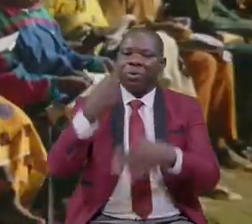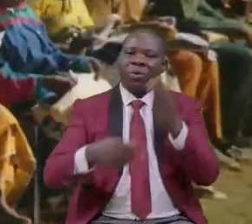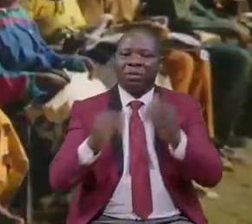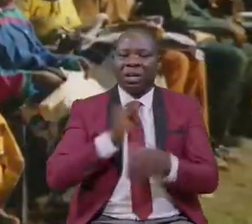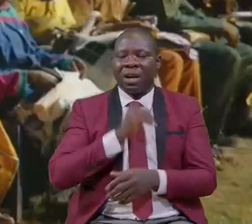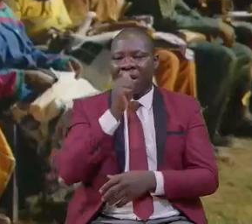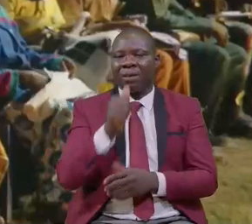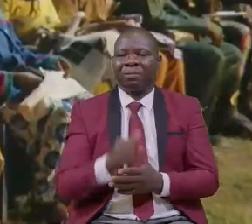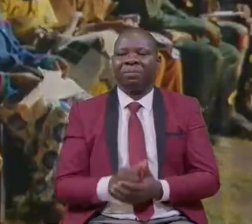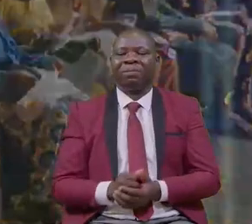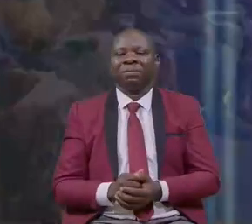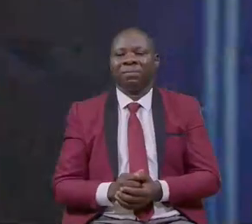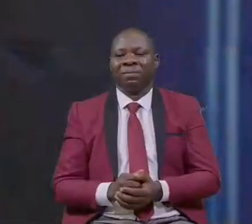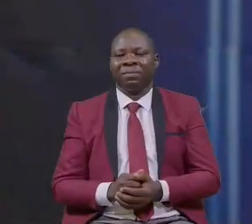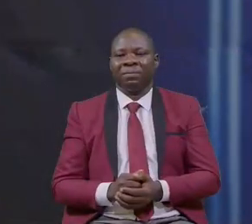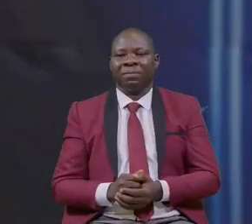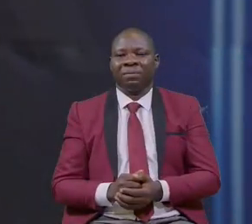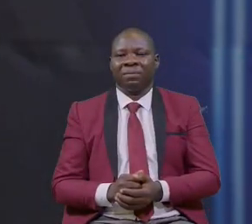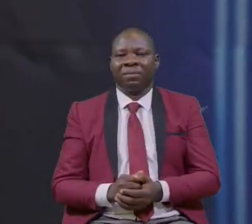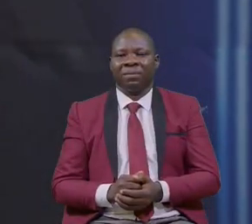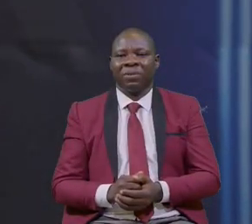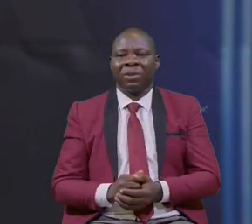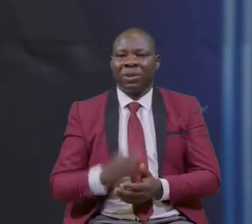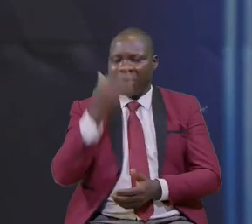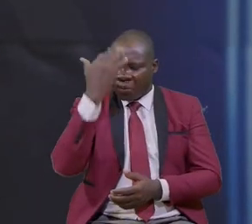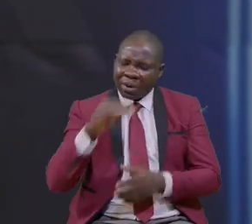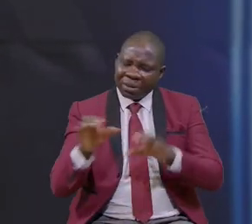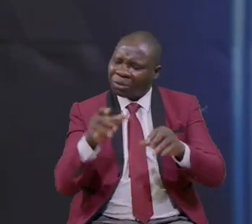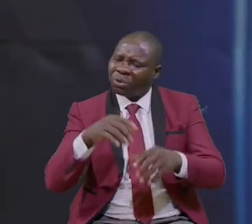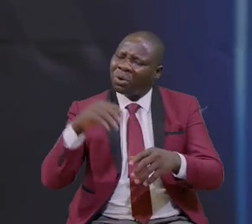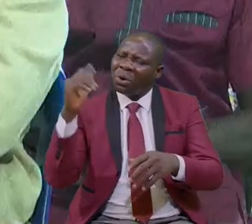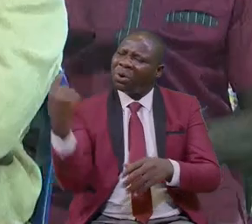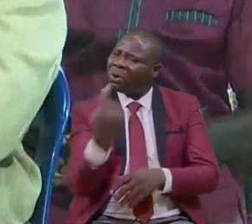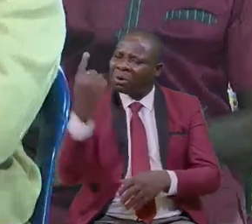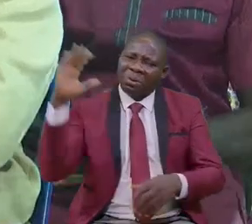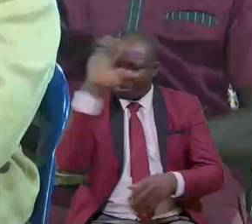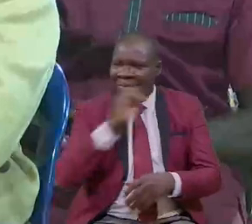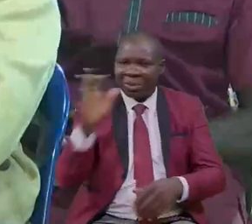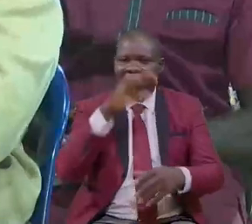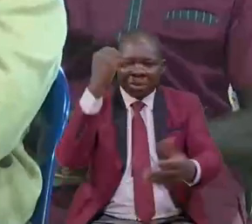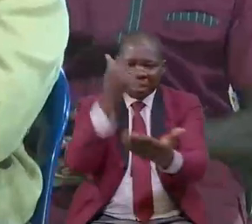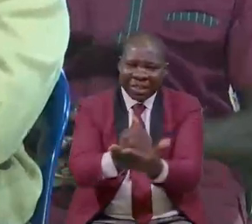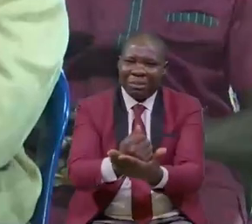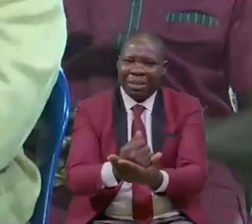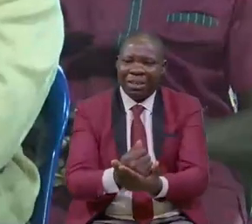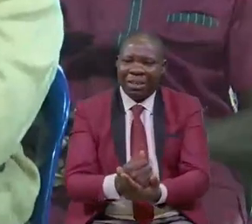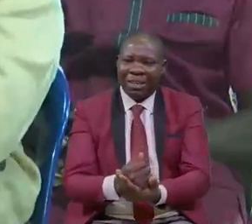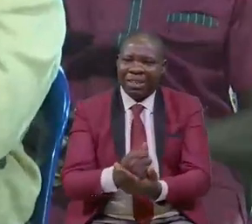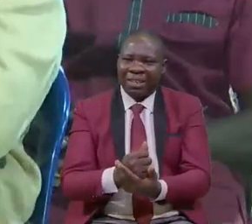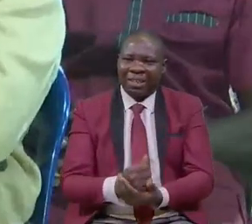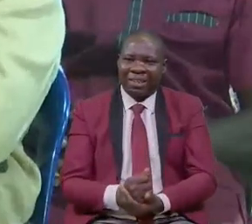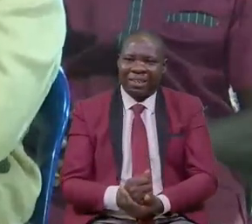Je suis ce que je suis par la grâce de Dieu. Par la grâce de Dieu. Pourquoi est-ce que vous ratez votre amen tout le temps?